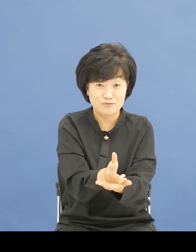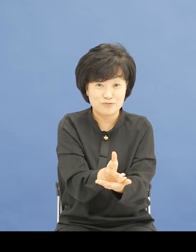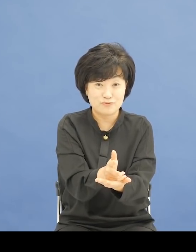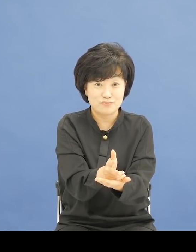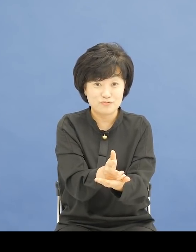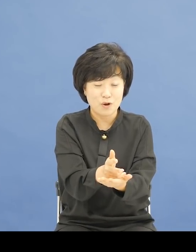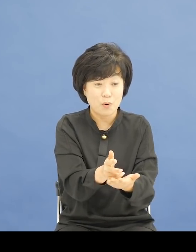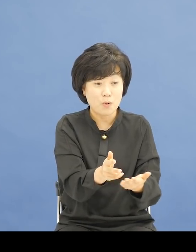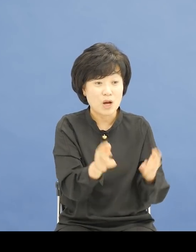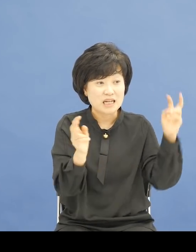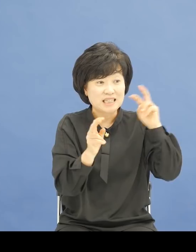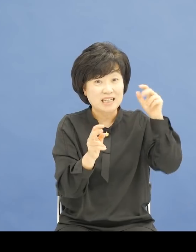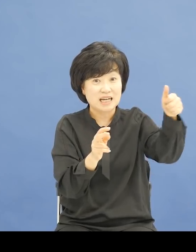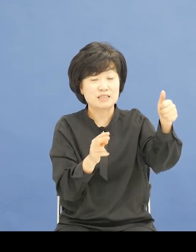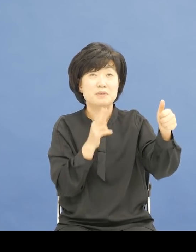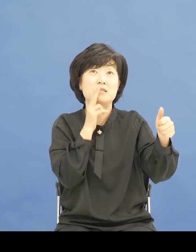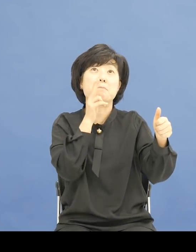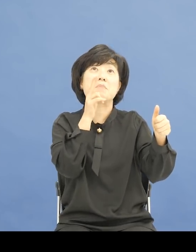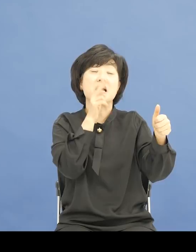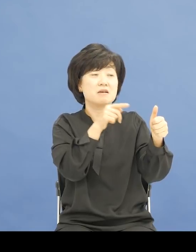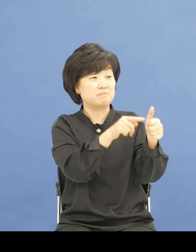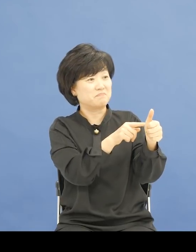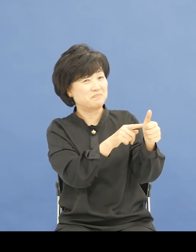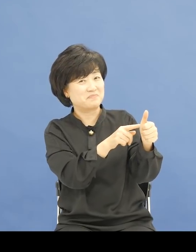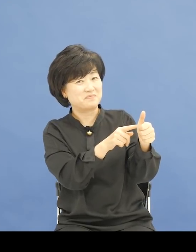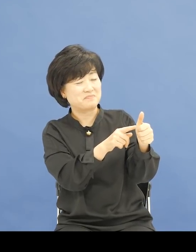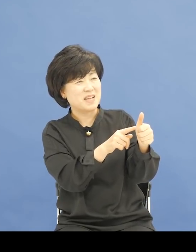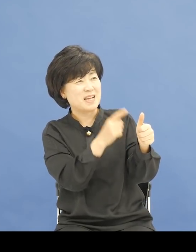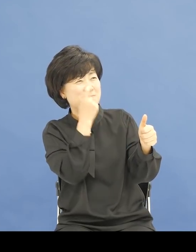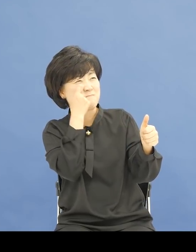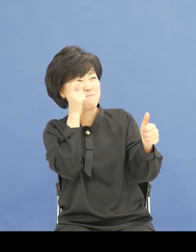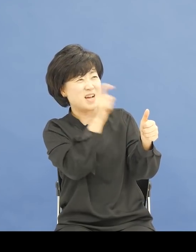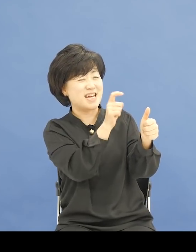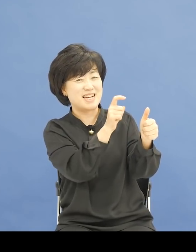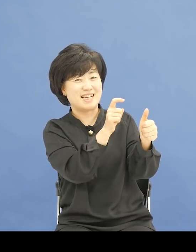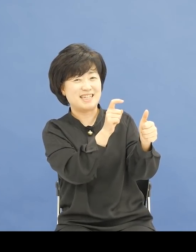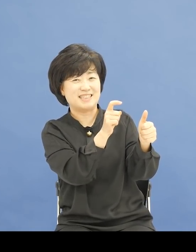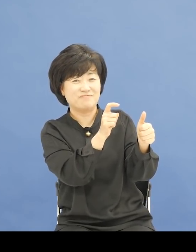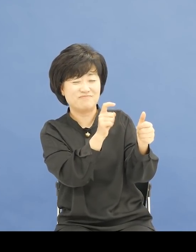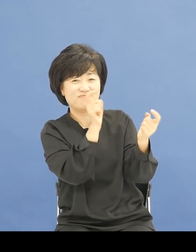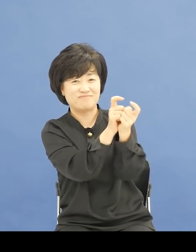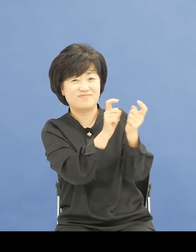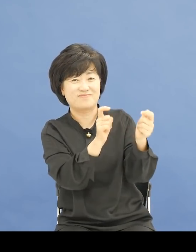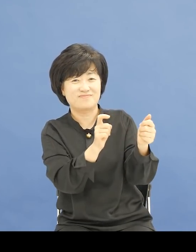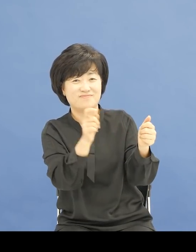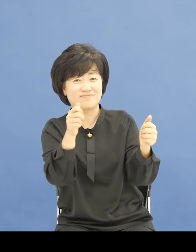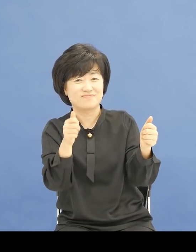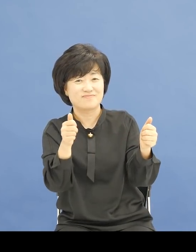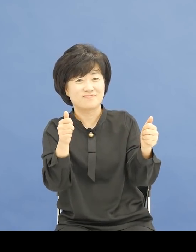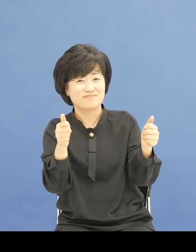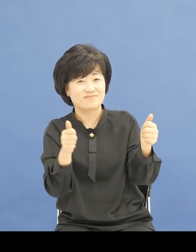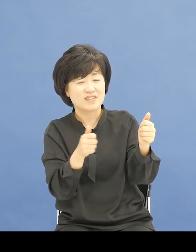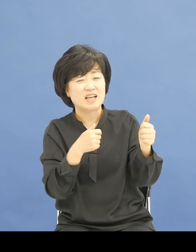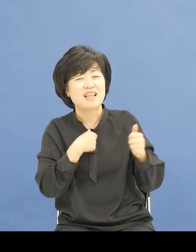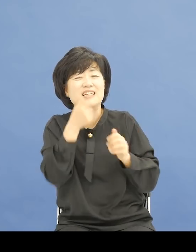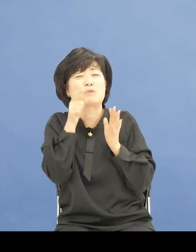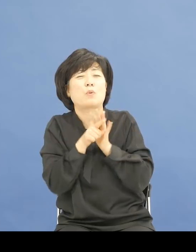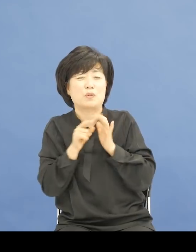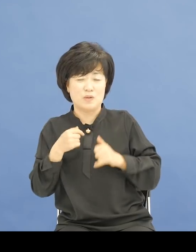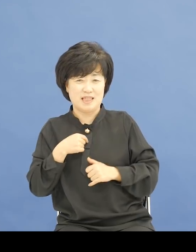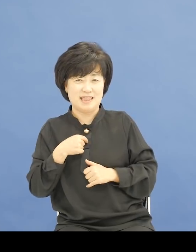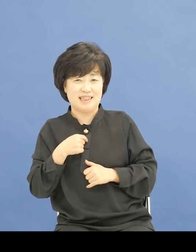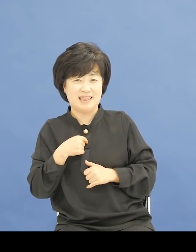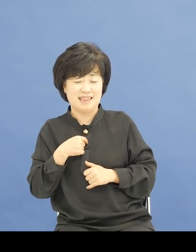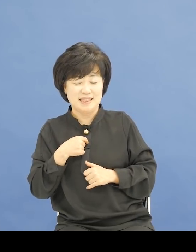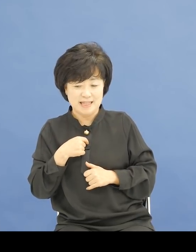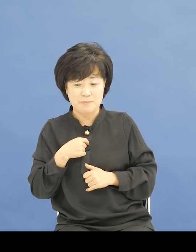사장님이 가게 앞에서 담배 피우고 계시니까 네. 그래서 딱 걸렸다 들어가서 어떻게 했어요? 하면서 제가 그래도 네.